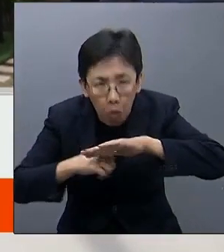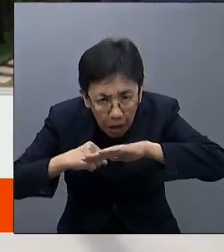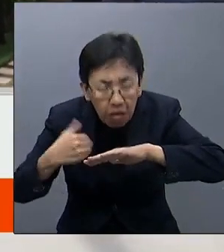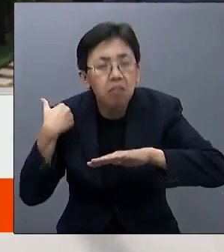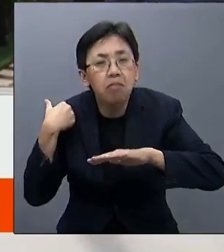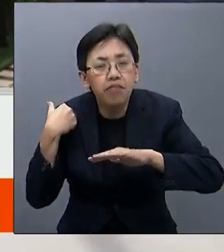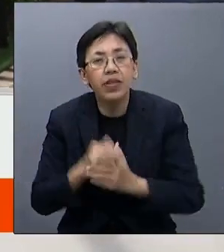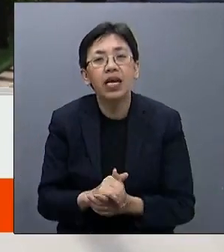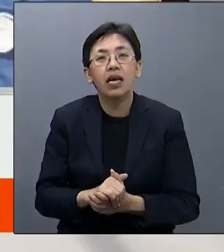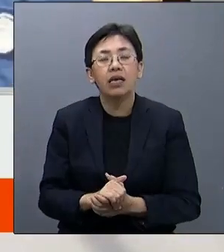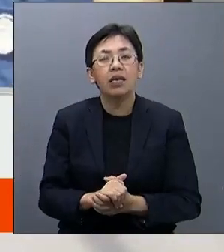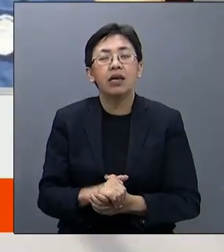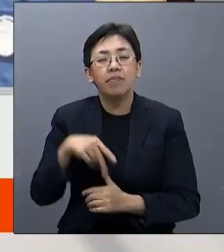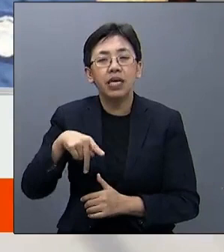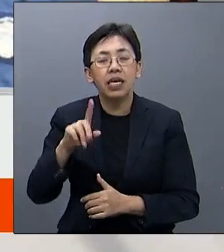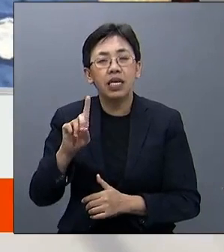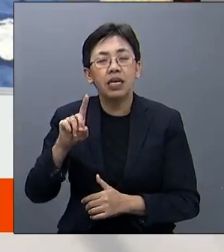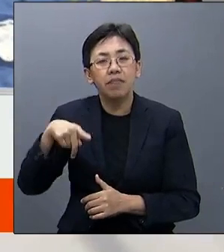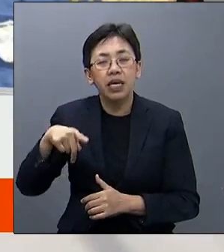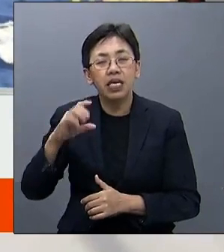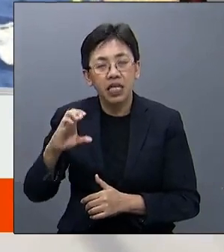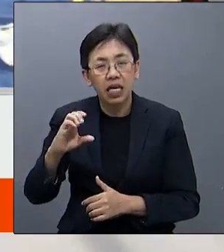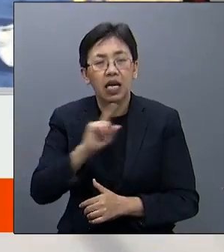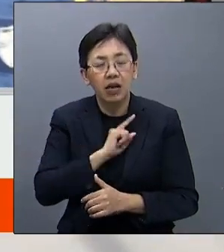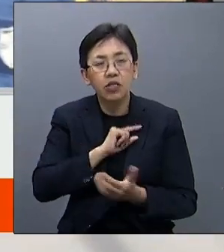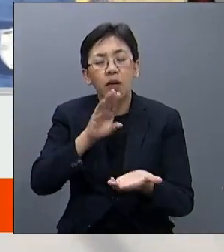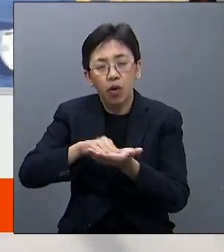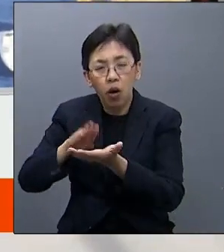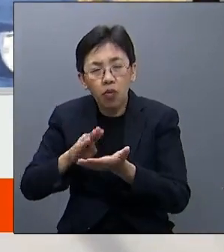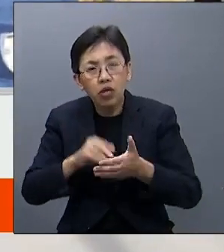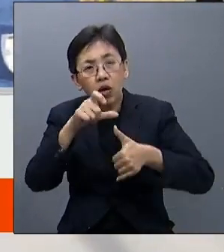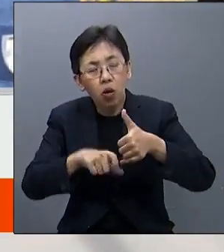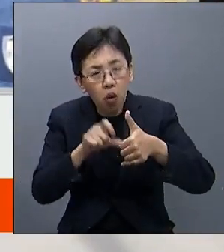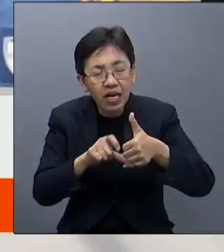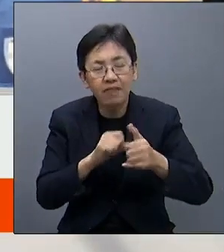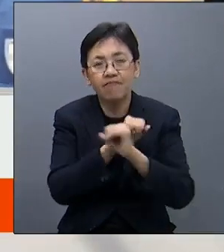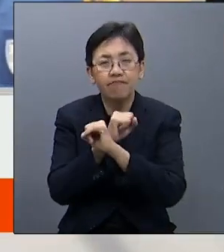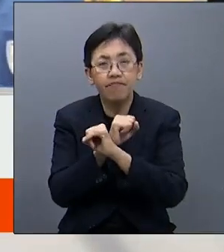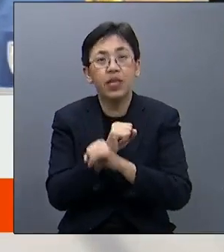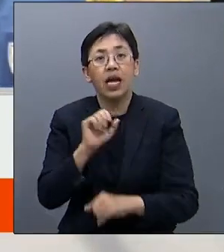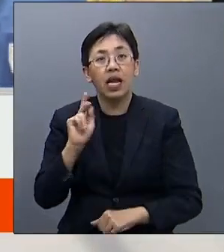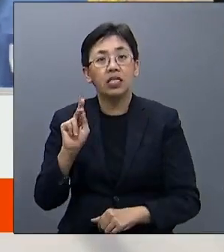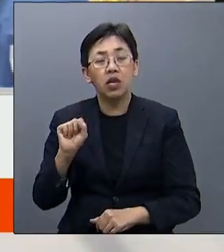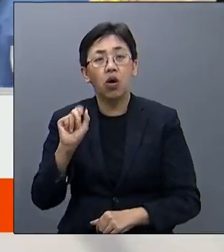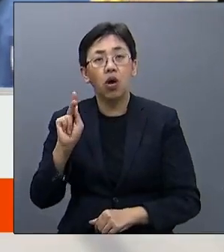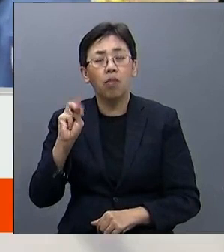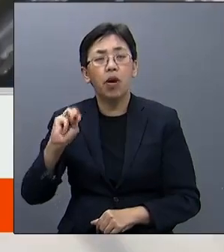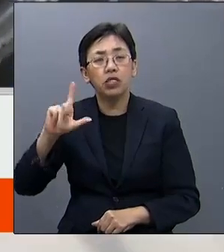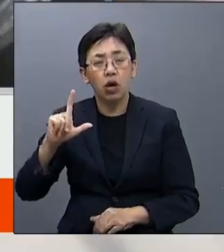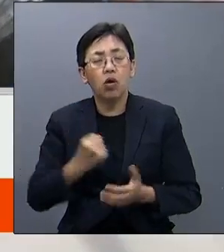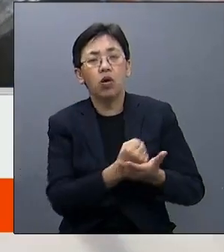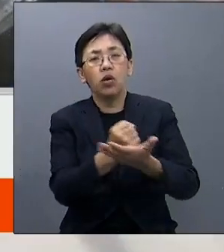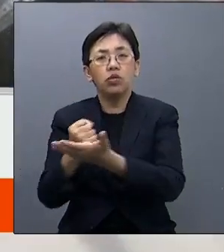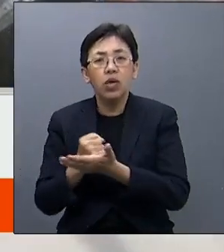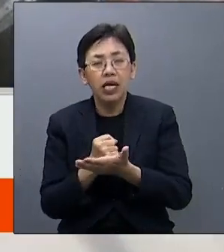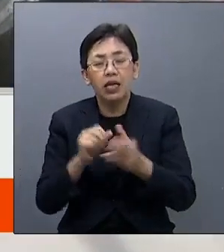PDPC ที่เป็นสำนักงานคุ้มครองข้อมูลส่วนบุคคลนะครับแล้วก็ทางสกมช.เราเนี่ยก็จะช่วยกันดำเนิน